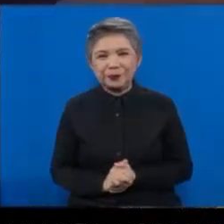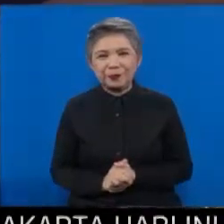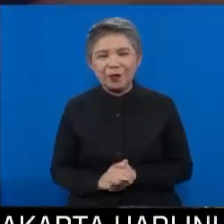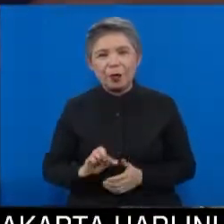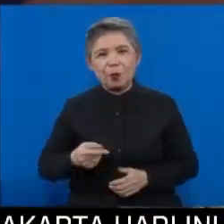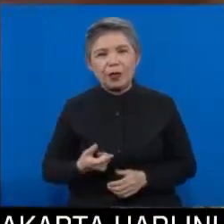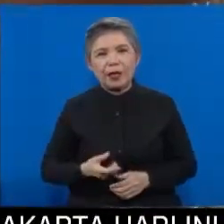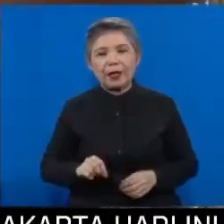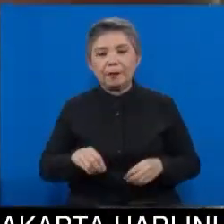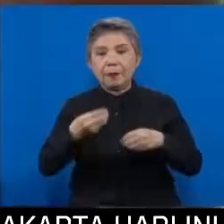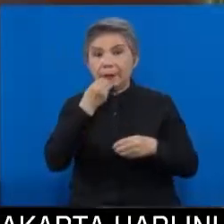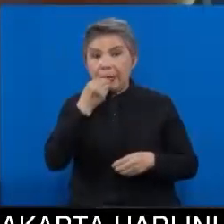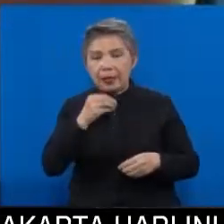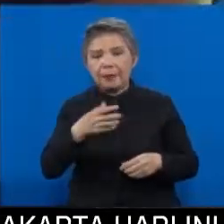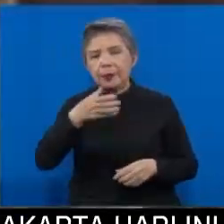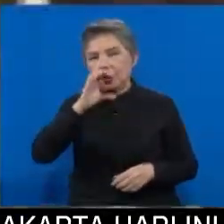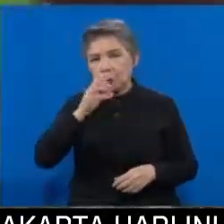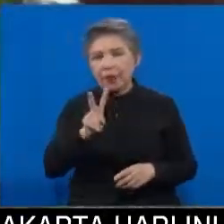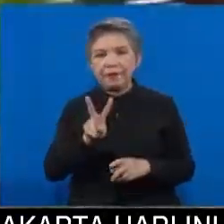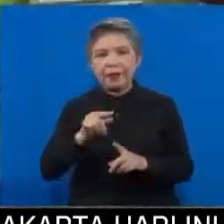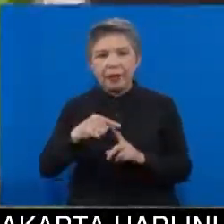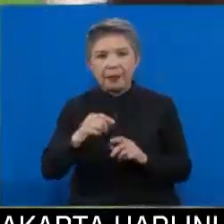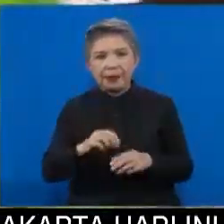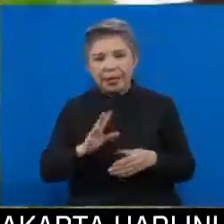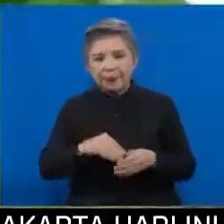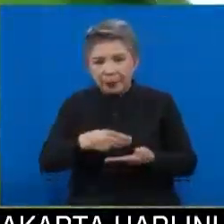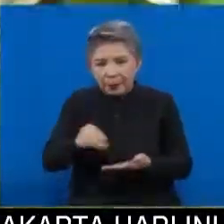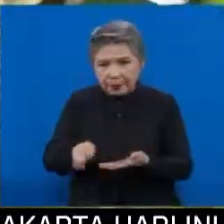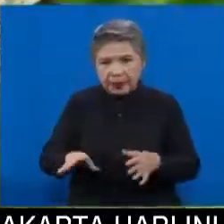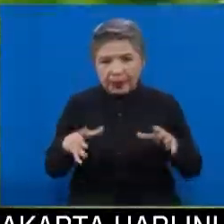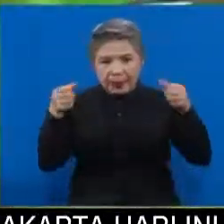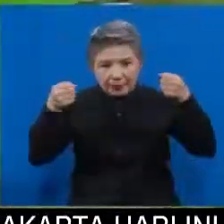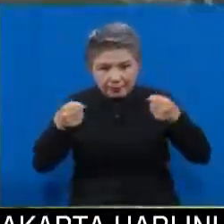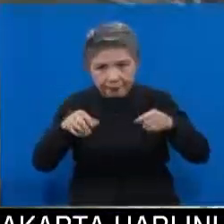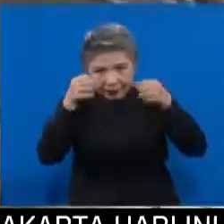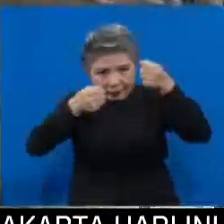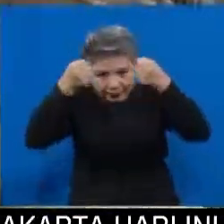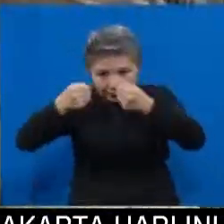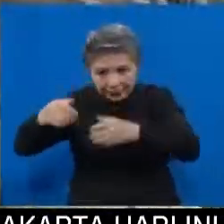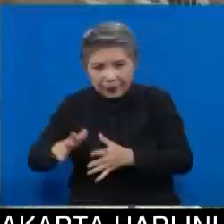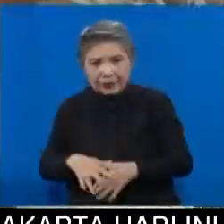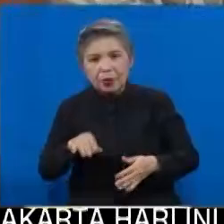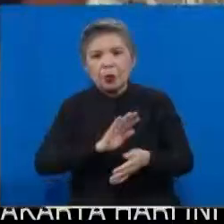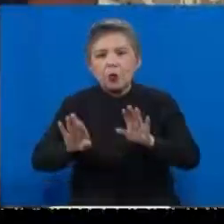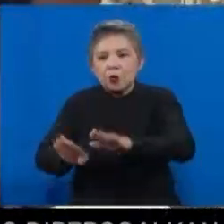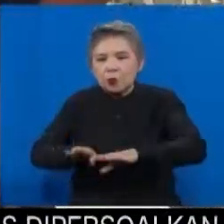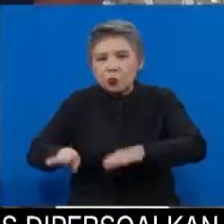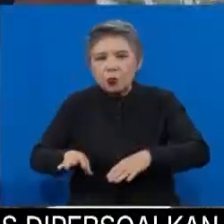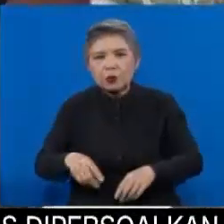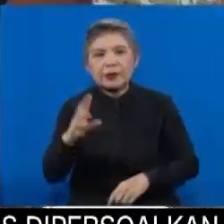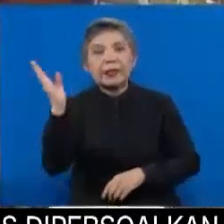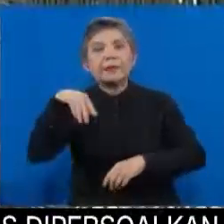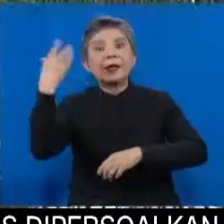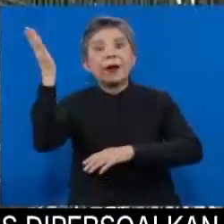Mulai dari memberi makan, minum, dan vitamin sampai membersihkan kandang, tekun ia jalani setiap hari untuk mengurus kelinci hias